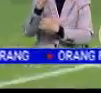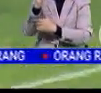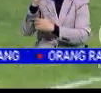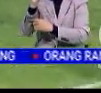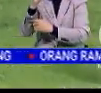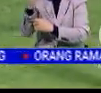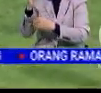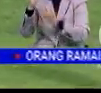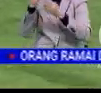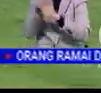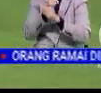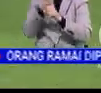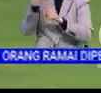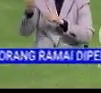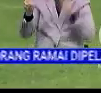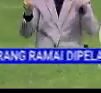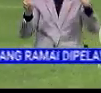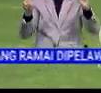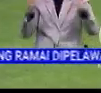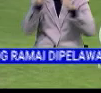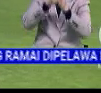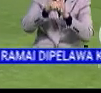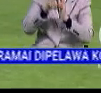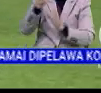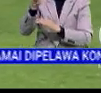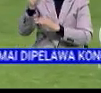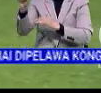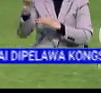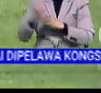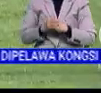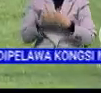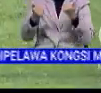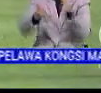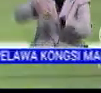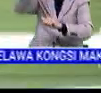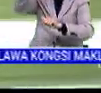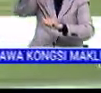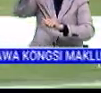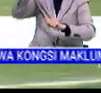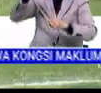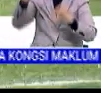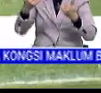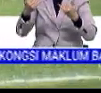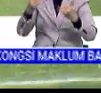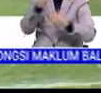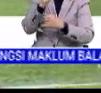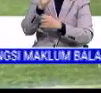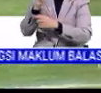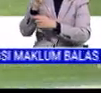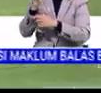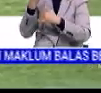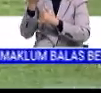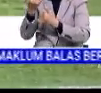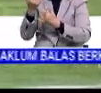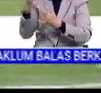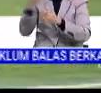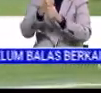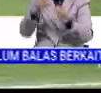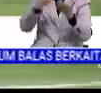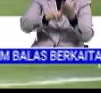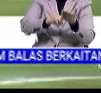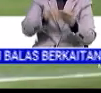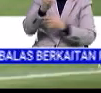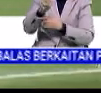menjadikan kedudukan 2-0 pada minit ke-40. Ini merupakan kemenangan kedua skuad kendalian Nitzel selepas hanya mencatat